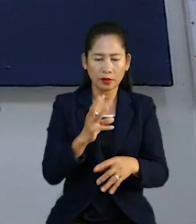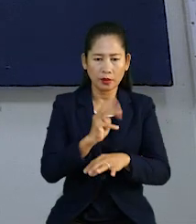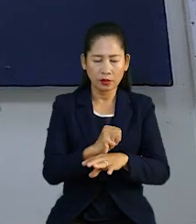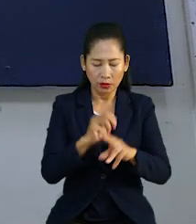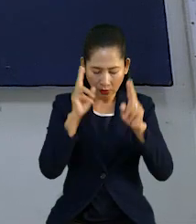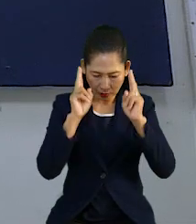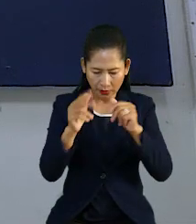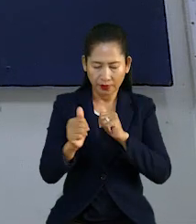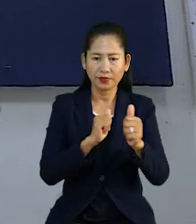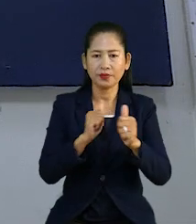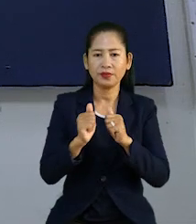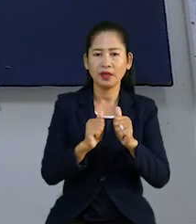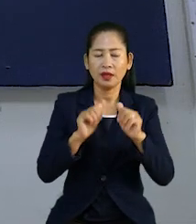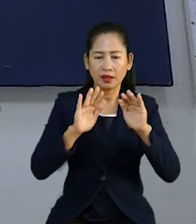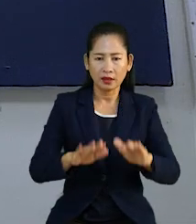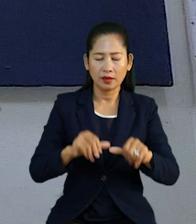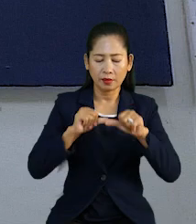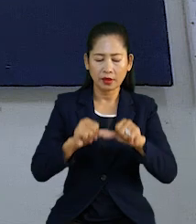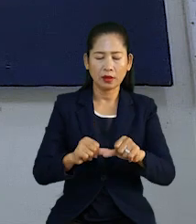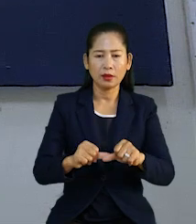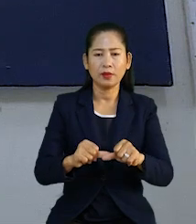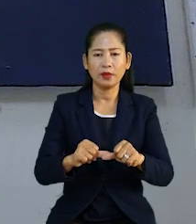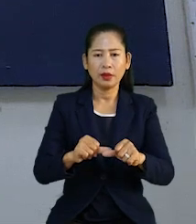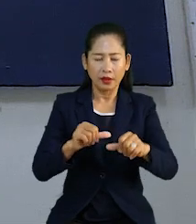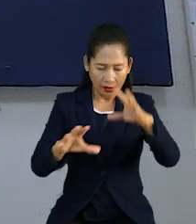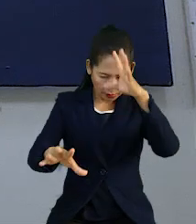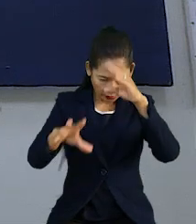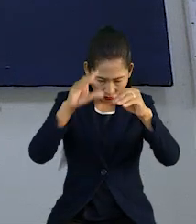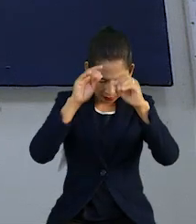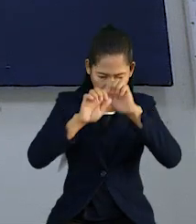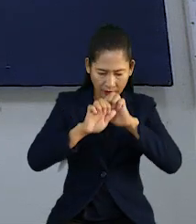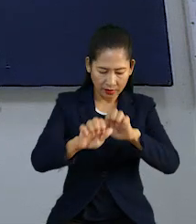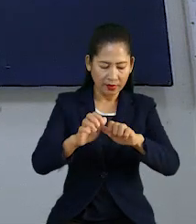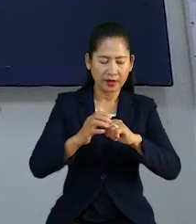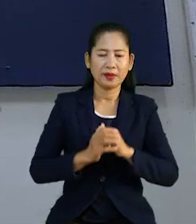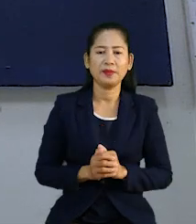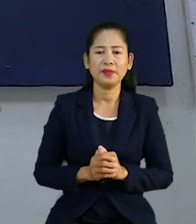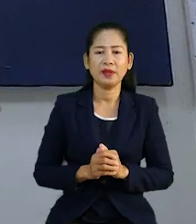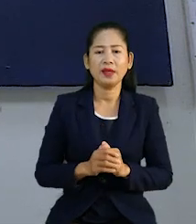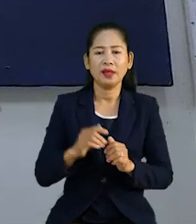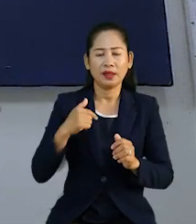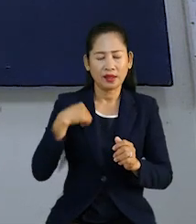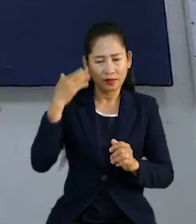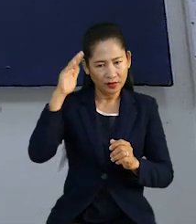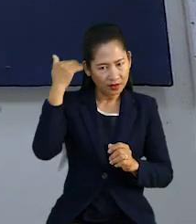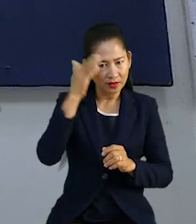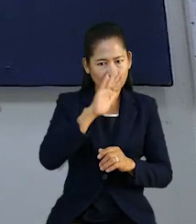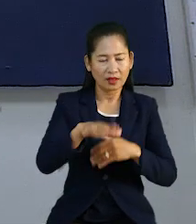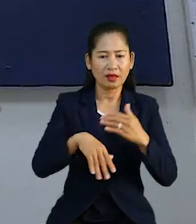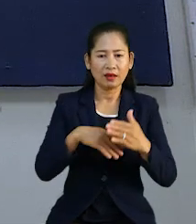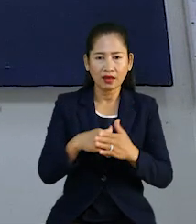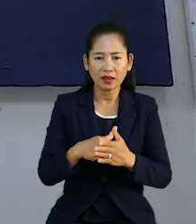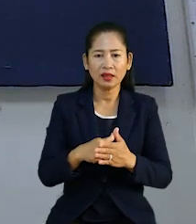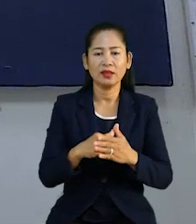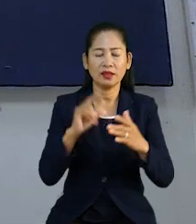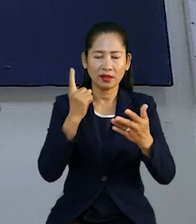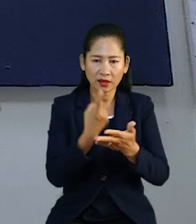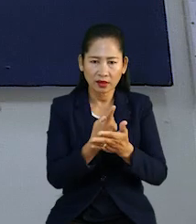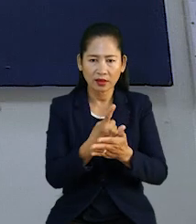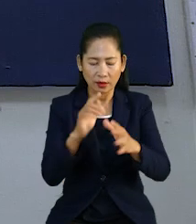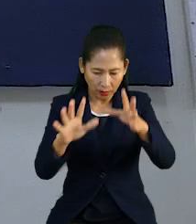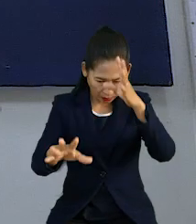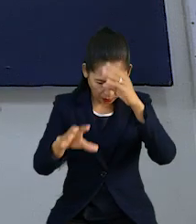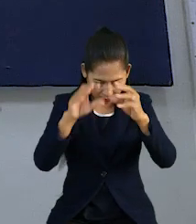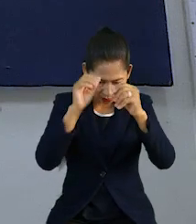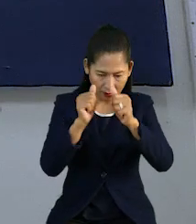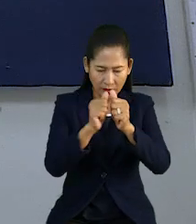ọc rộng dụng chân nâng tay lá nơi tại bần tỏ ca riêng phi trong ngày. Chẳng nè rù sân khâm thác của tình ọc này, nâng cho ruộng sắp